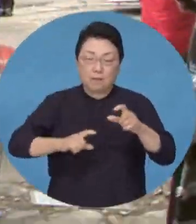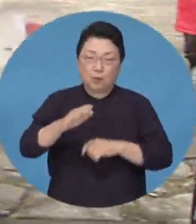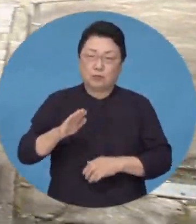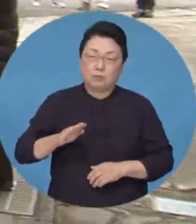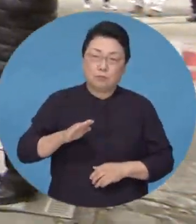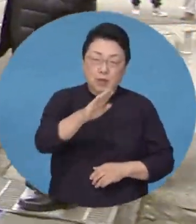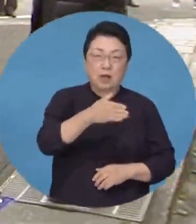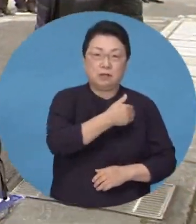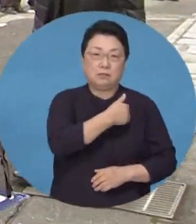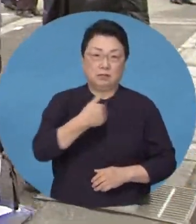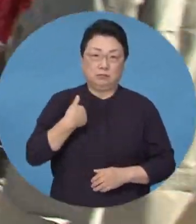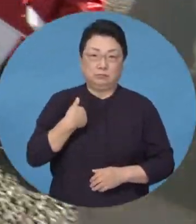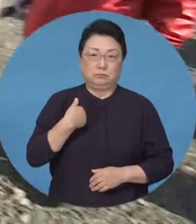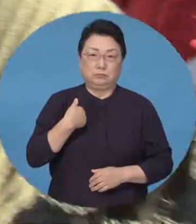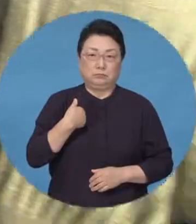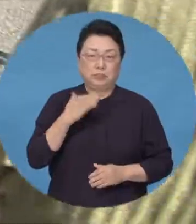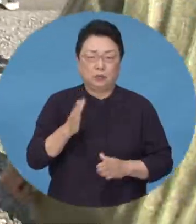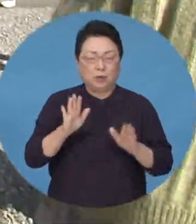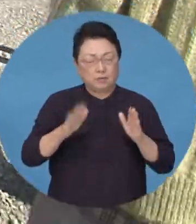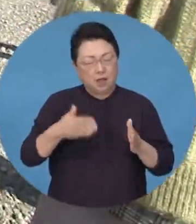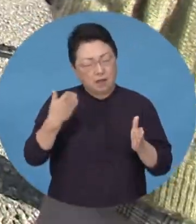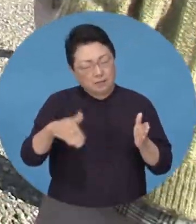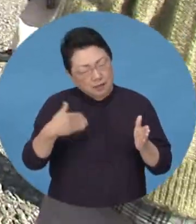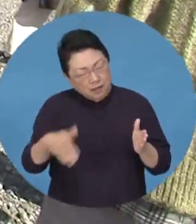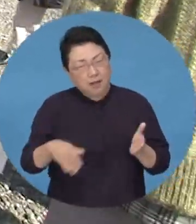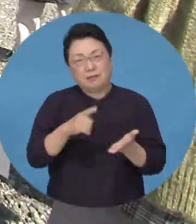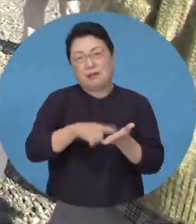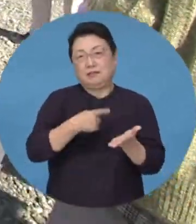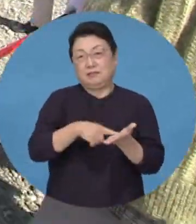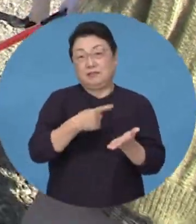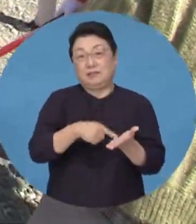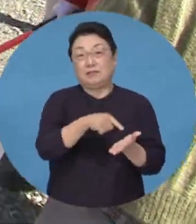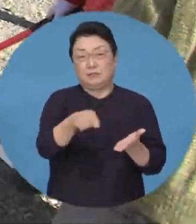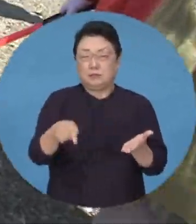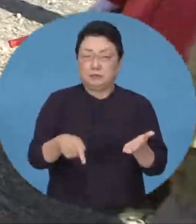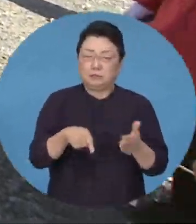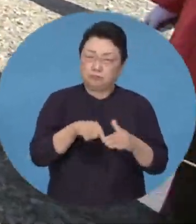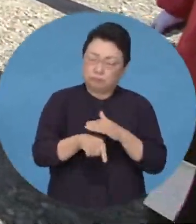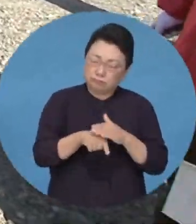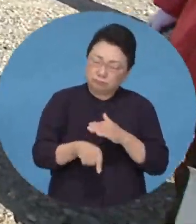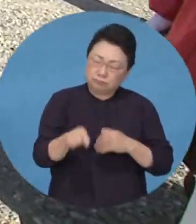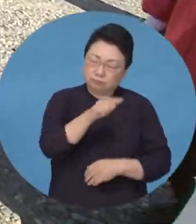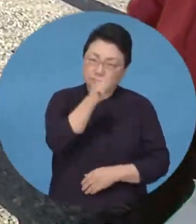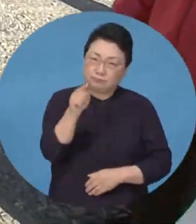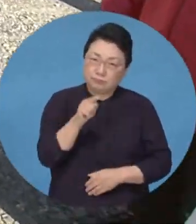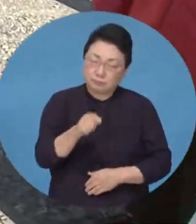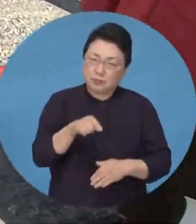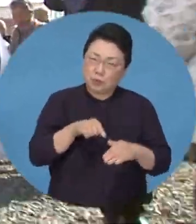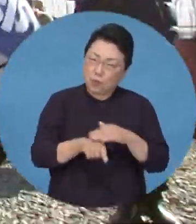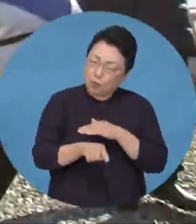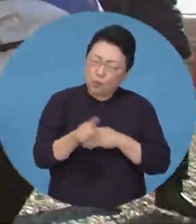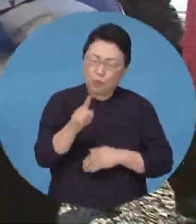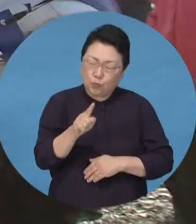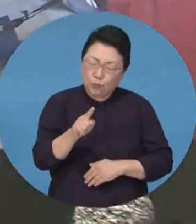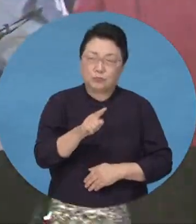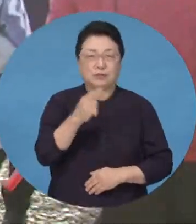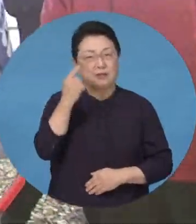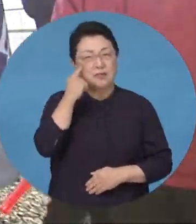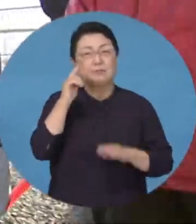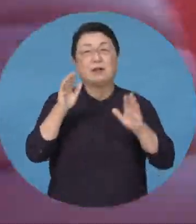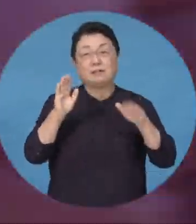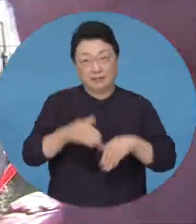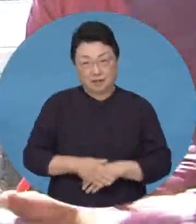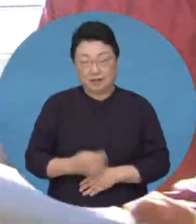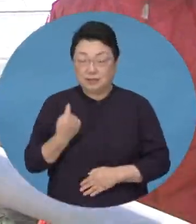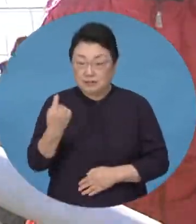んだけれどもそれが伸びてないということに対する5問題意識というかこれやっぱりなんとかせんといかんとまあ全曲